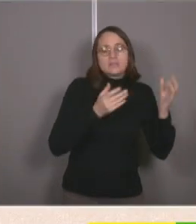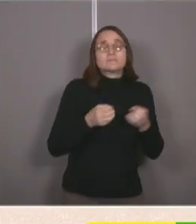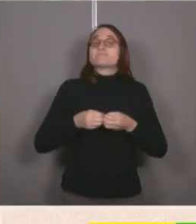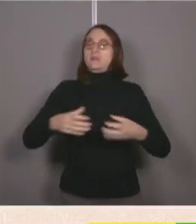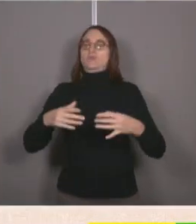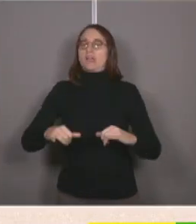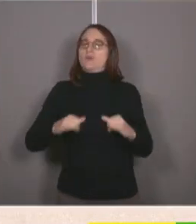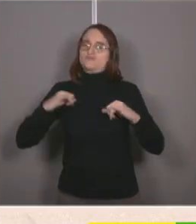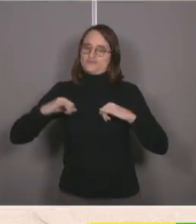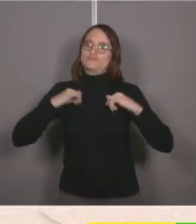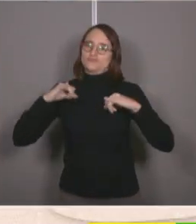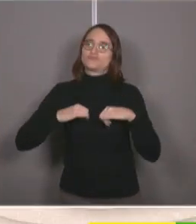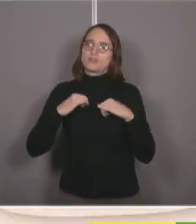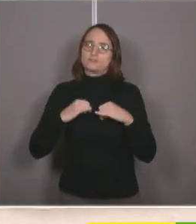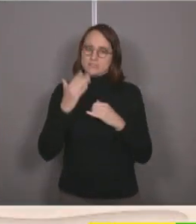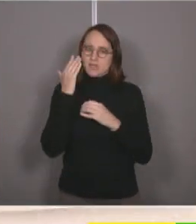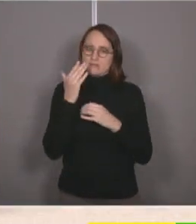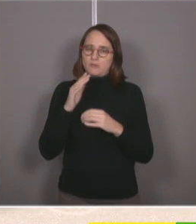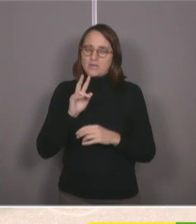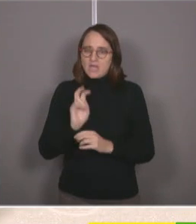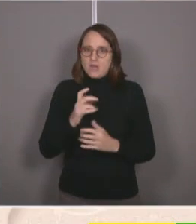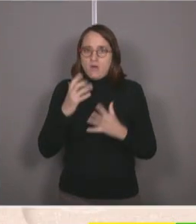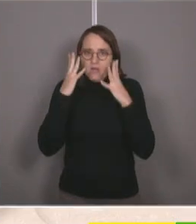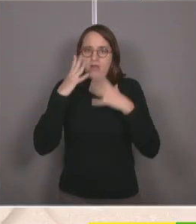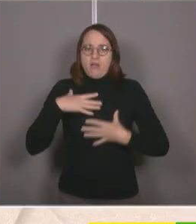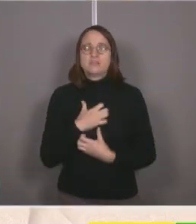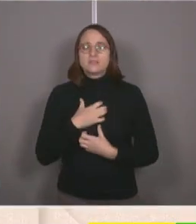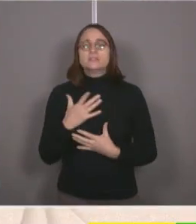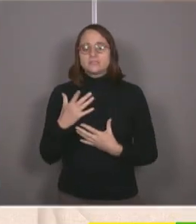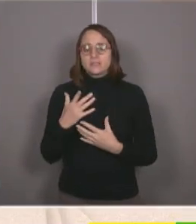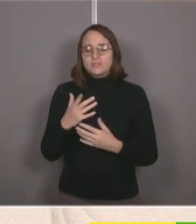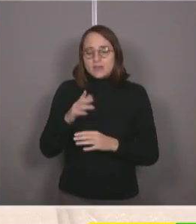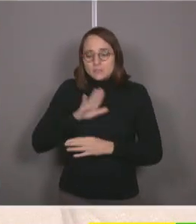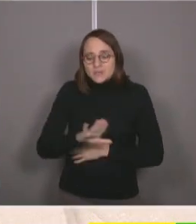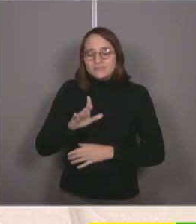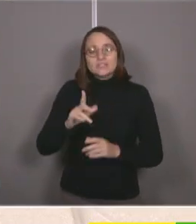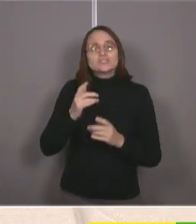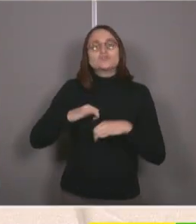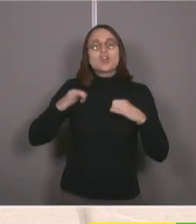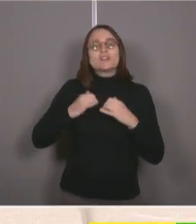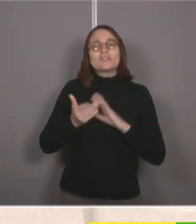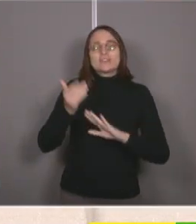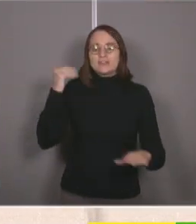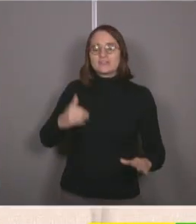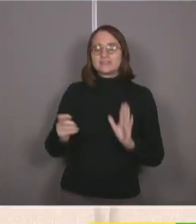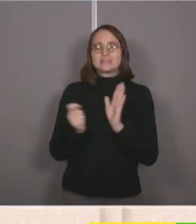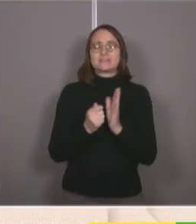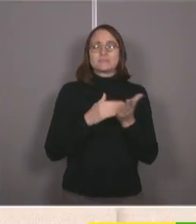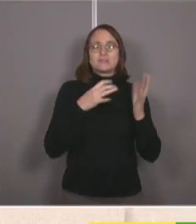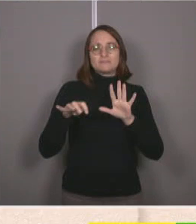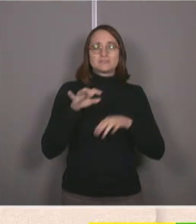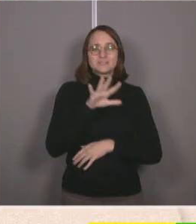connaît l'éco-anxiété, l'IFOP qui fait des enquêtes historiques auprès des jeunes. Dans la première enquête Nouvelle Vague des Jeunes de